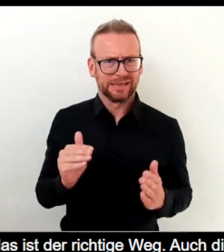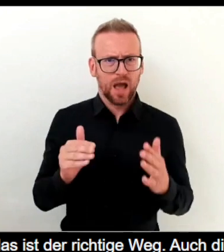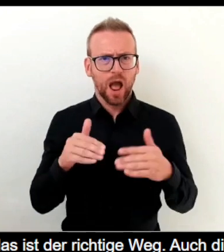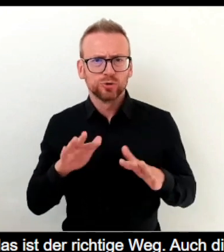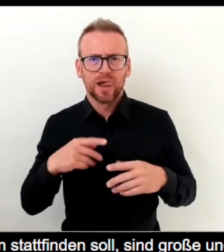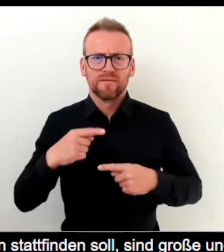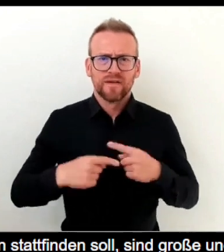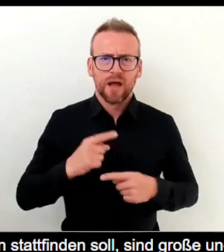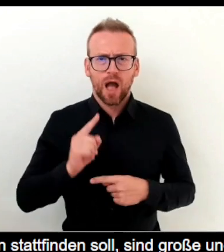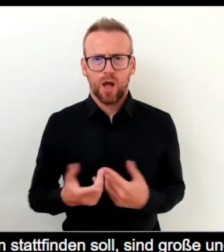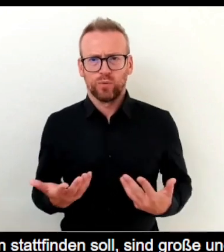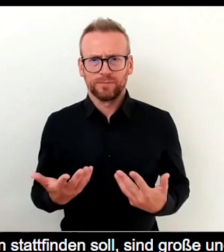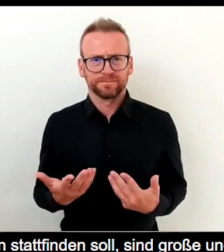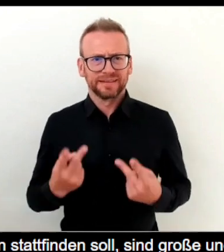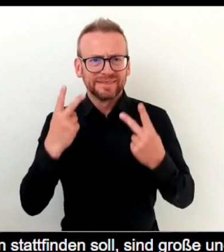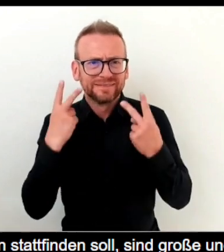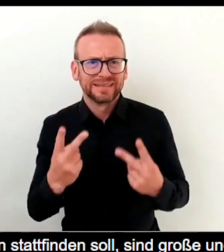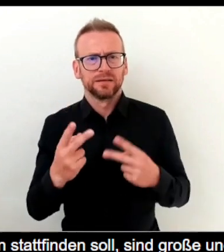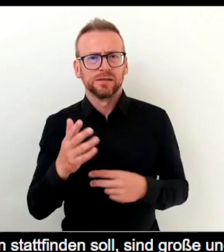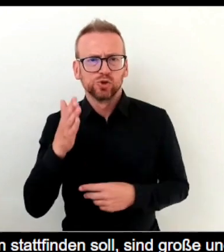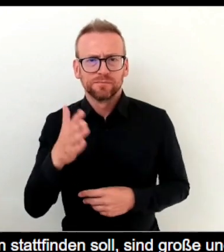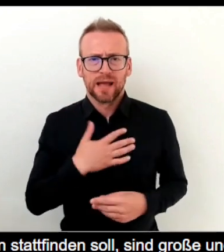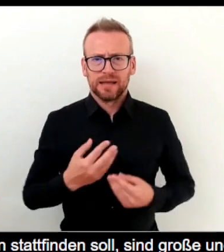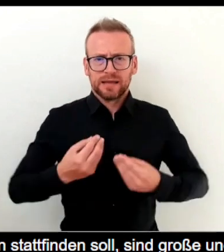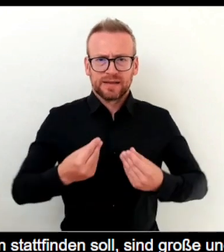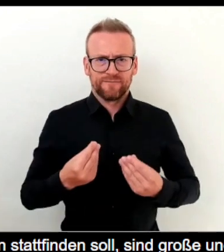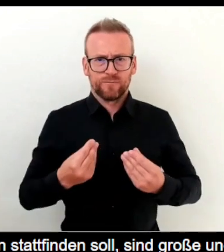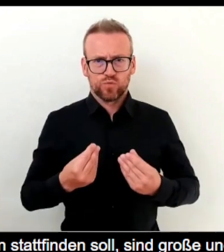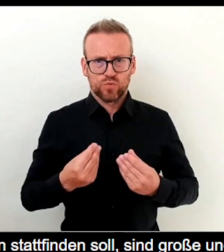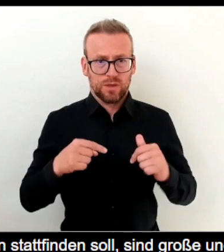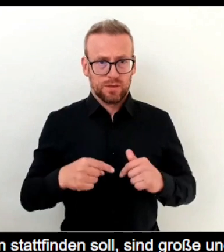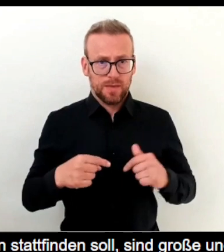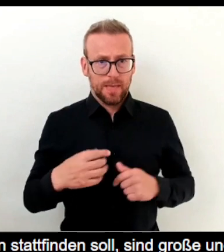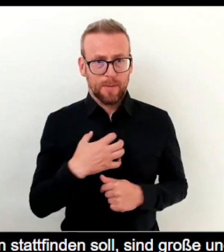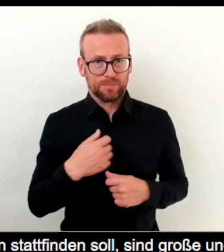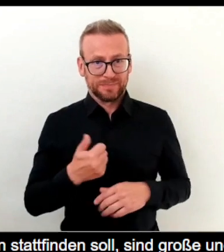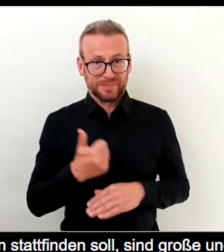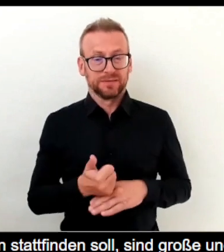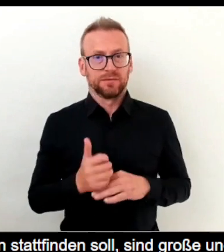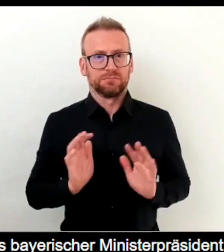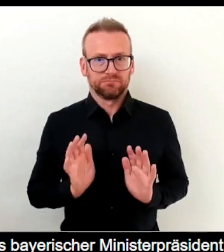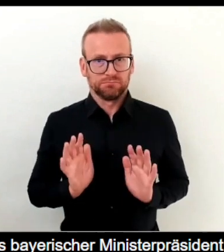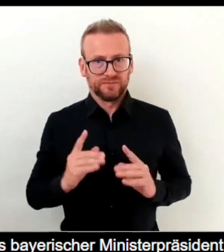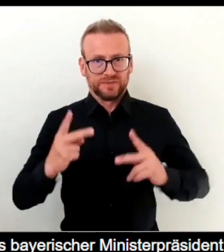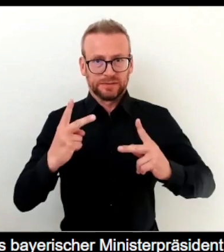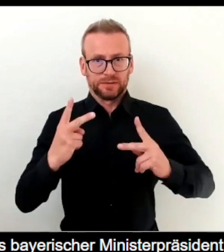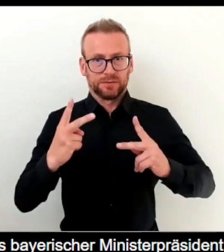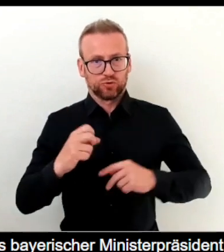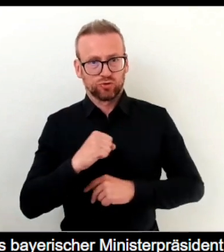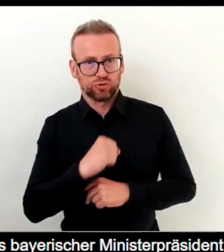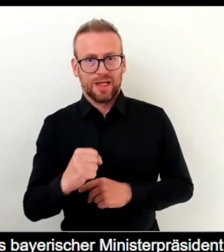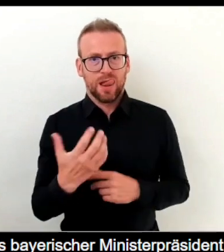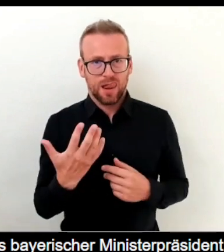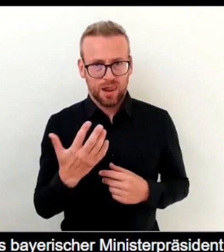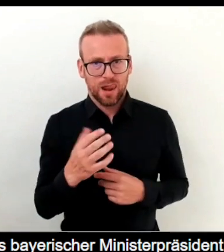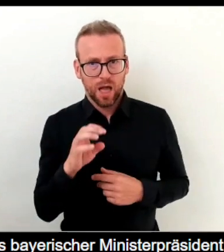Deutschland brauchte. Also der erste Punkt beim Thema Migration, erkennen wir die Fortschritte an. Beim zweiten, beim Green Deal. Wir sind der festen Überzeugung, es braucht neben